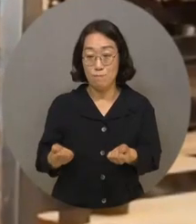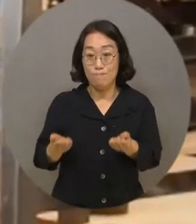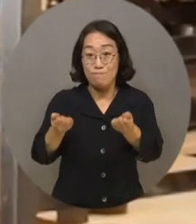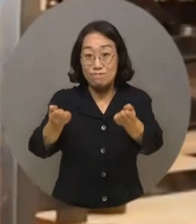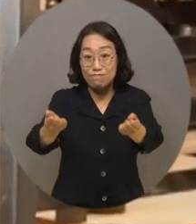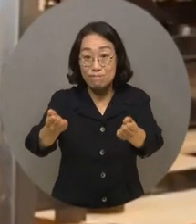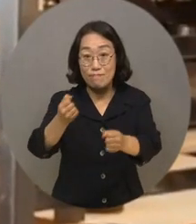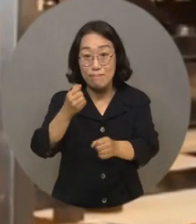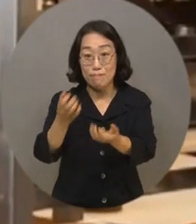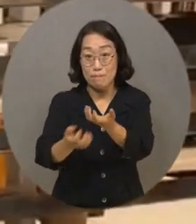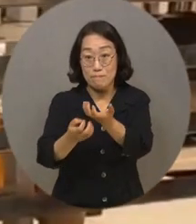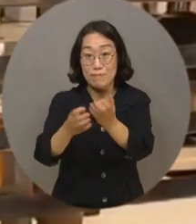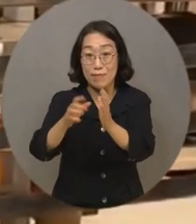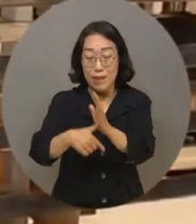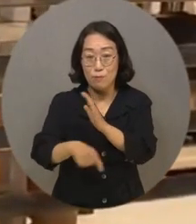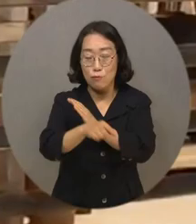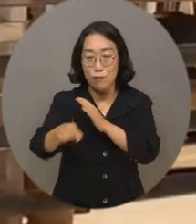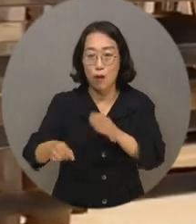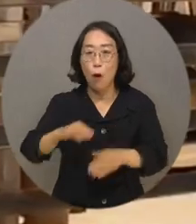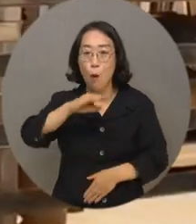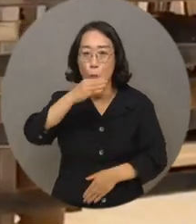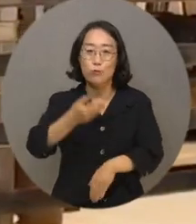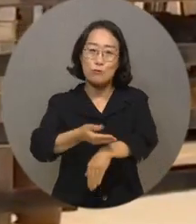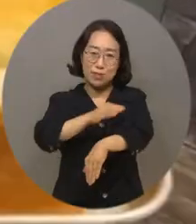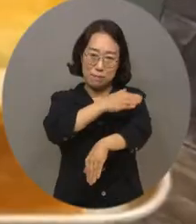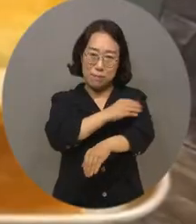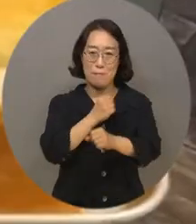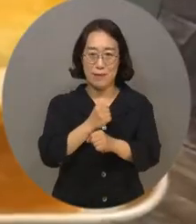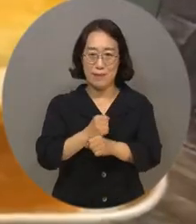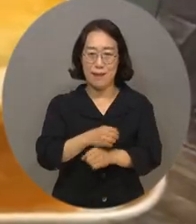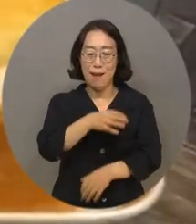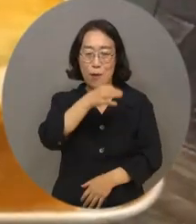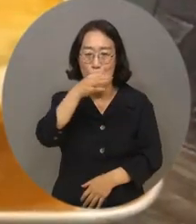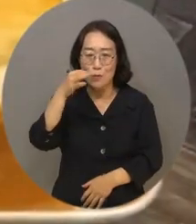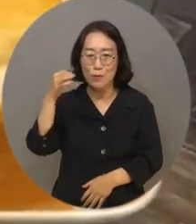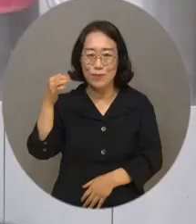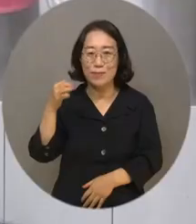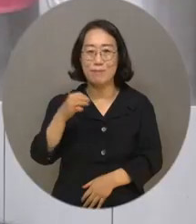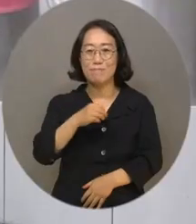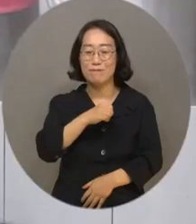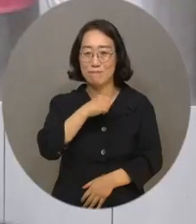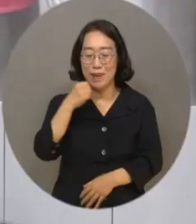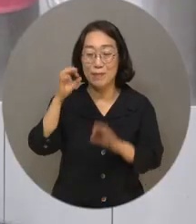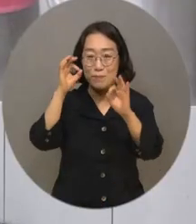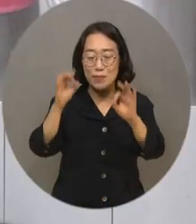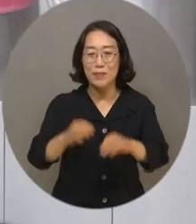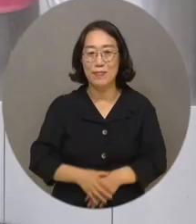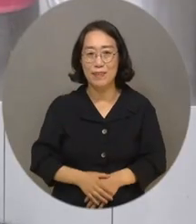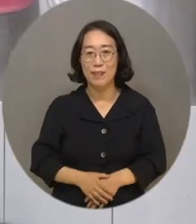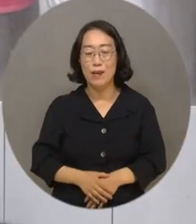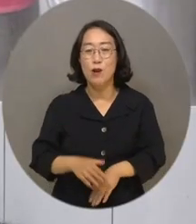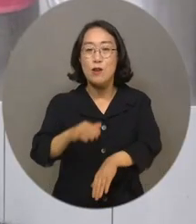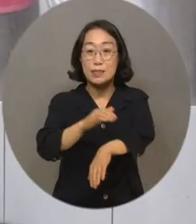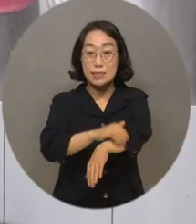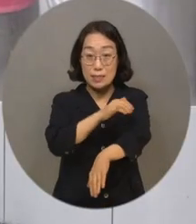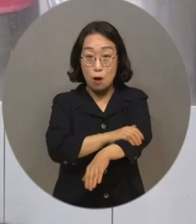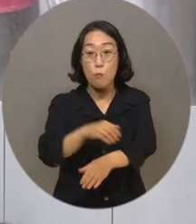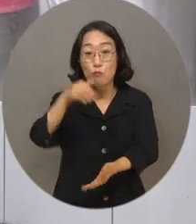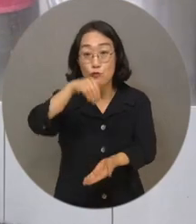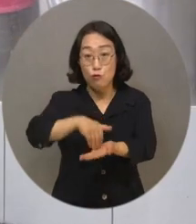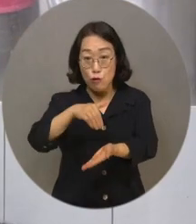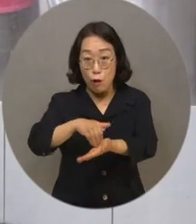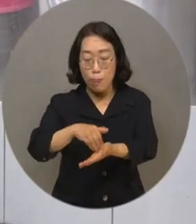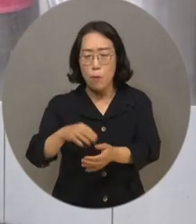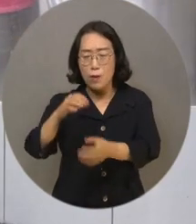시간, 오늘 구워진 빵은 옥수수 식빵입니다. 고수함이 전해옵니다. 직업 적응 훈련, 사회 적응 훈련,